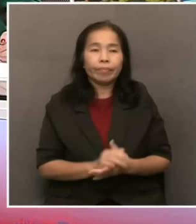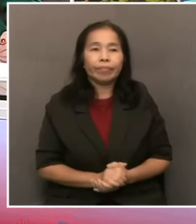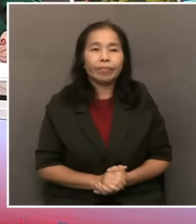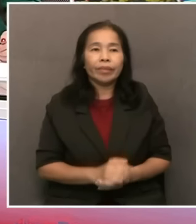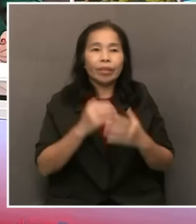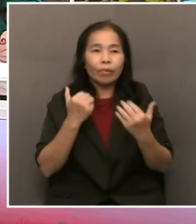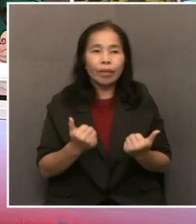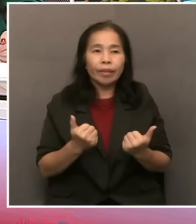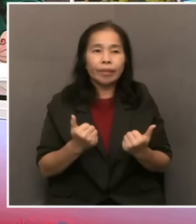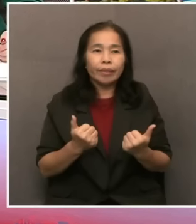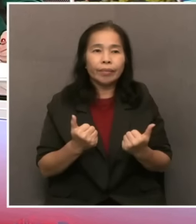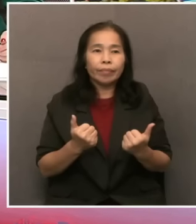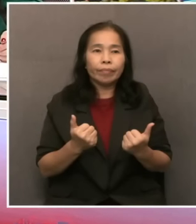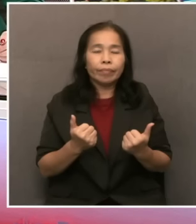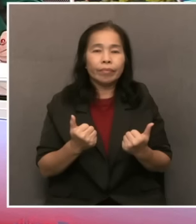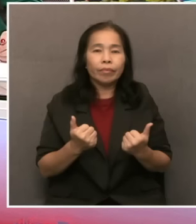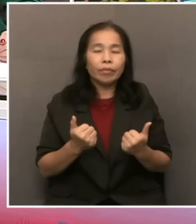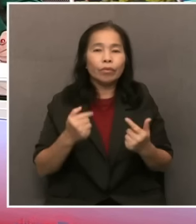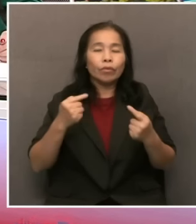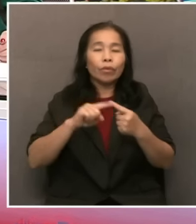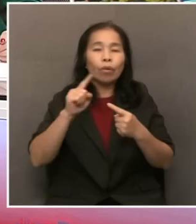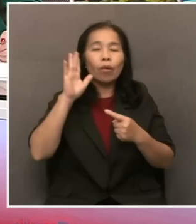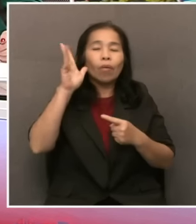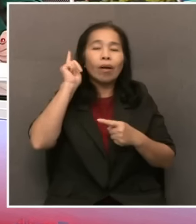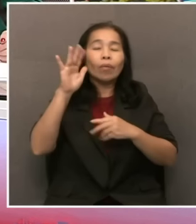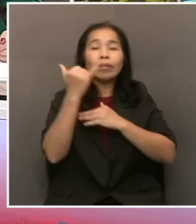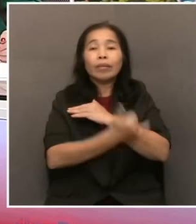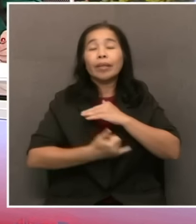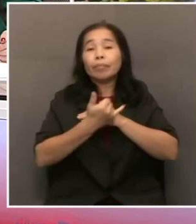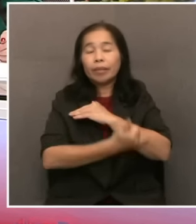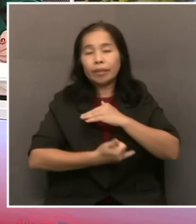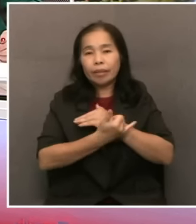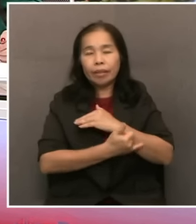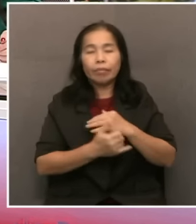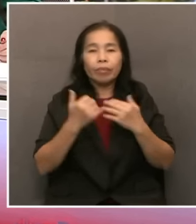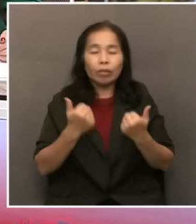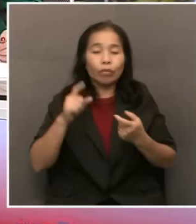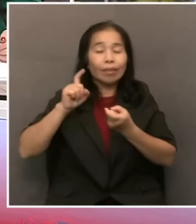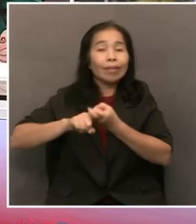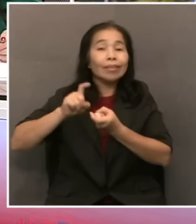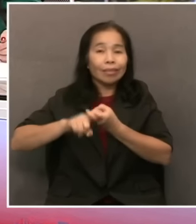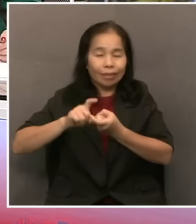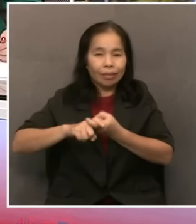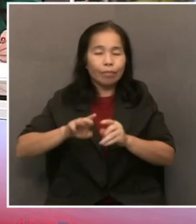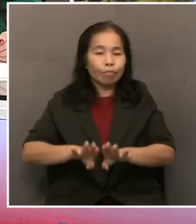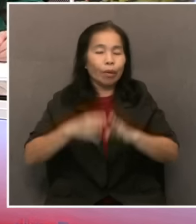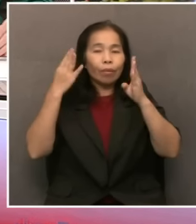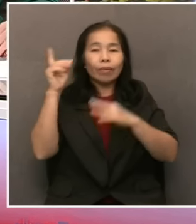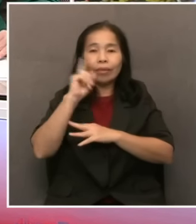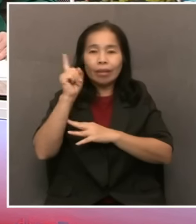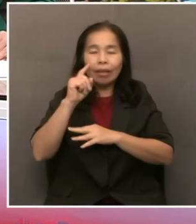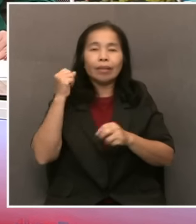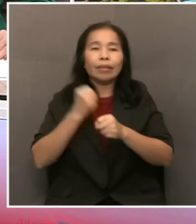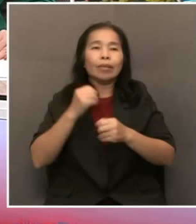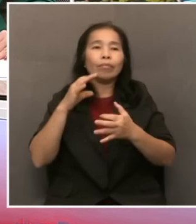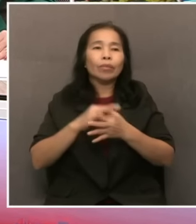ช่วงนี้จะพาไปดูเหตุการณ์ที่เกิดขึ้นในต่างประเทศกันนะคะคุณผู้ชมกรณีที่รัสเซียเปิดปฏิบัติการอย่างเข้มข้นต่อยูเ